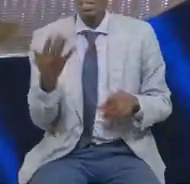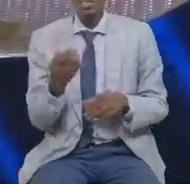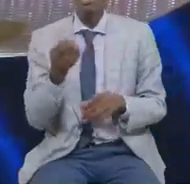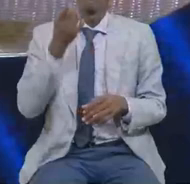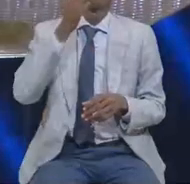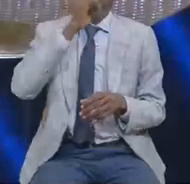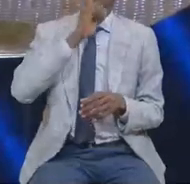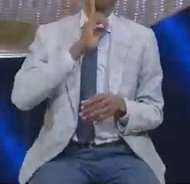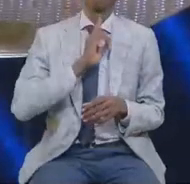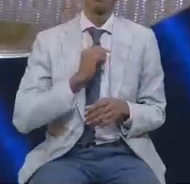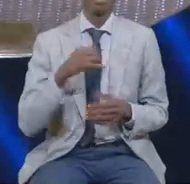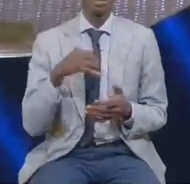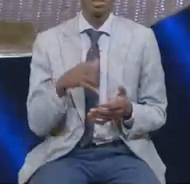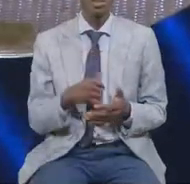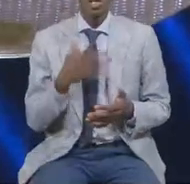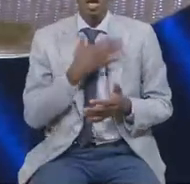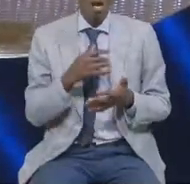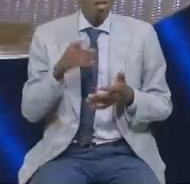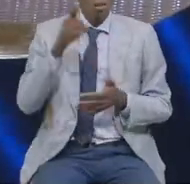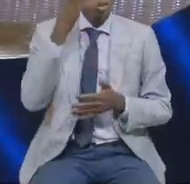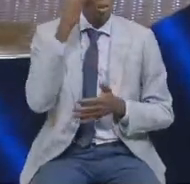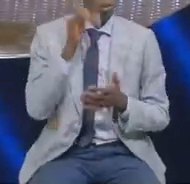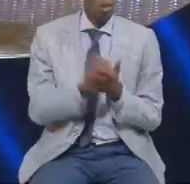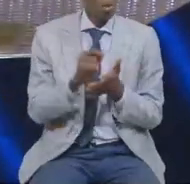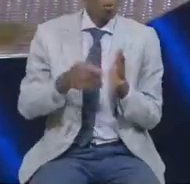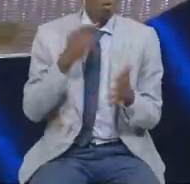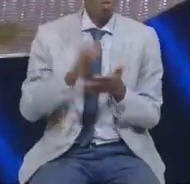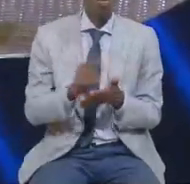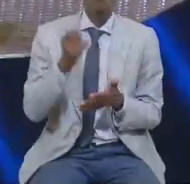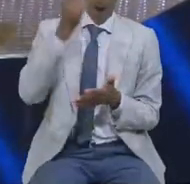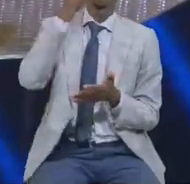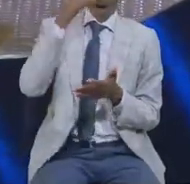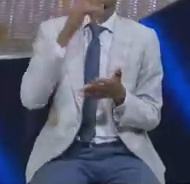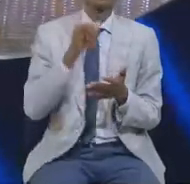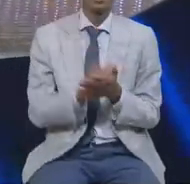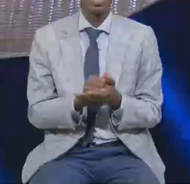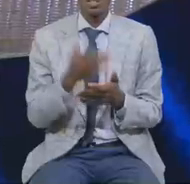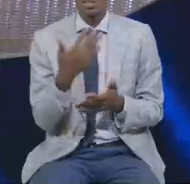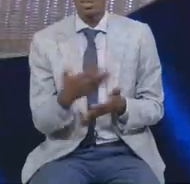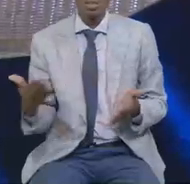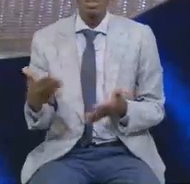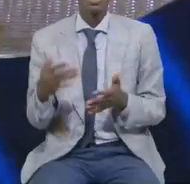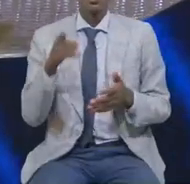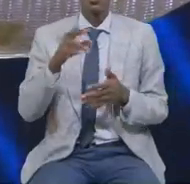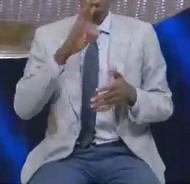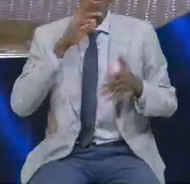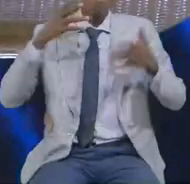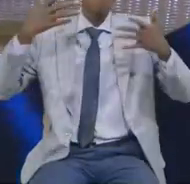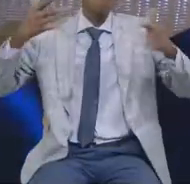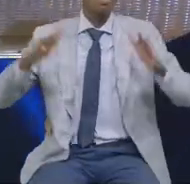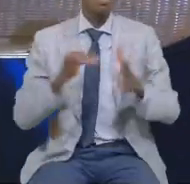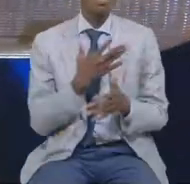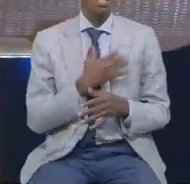l'avales, tu sais que dès que tu prends la surdose, tu vas mourir. Tu crois que tu